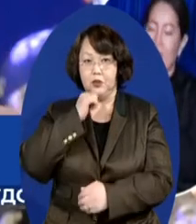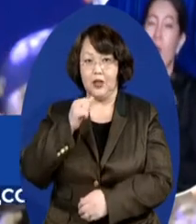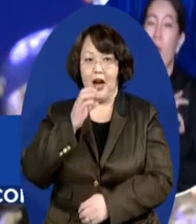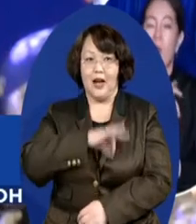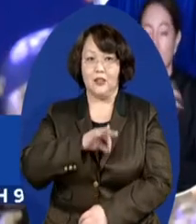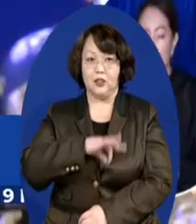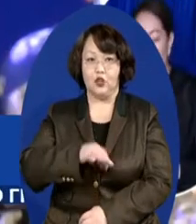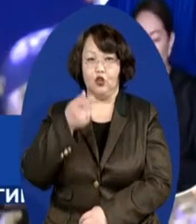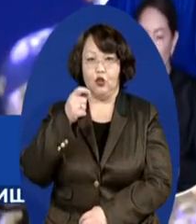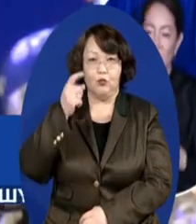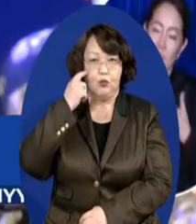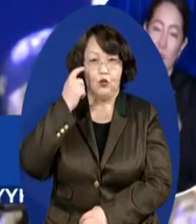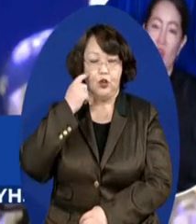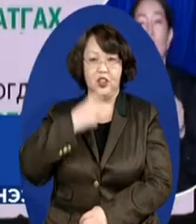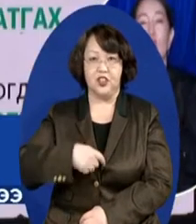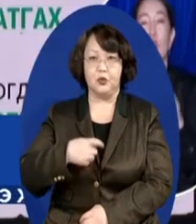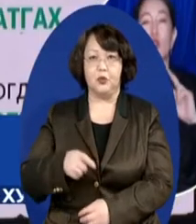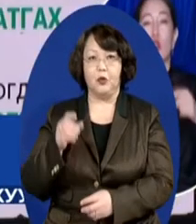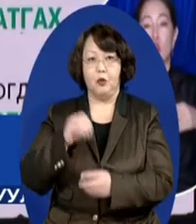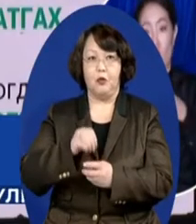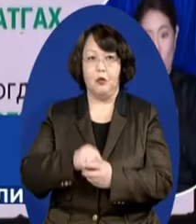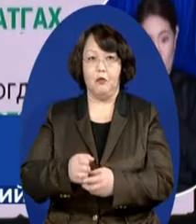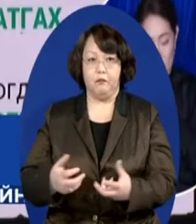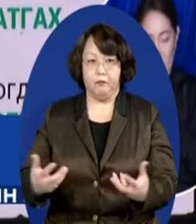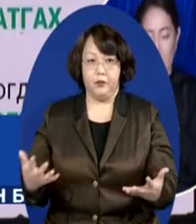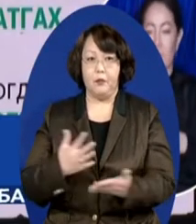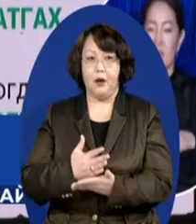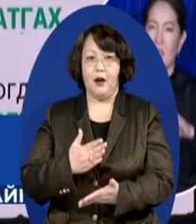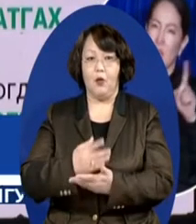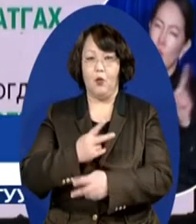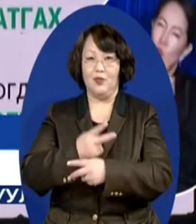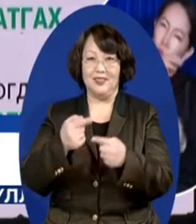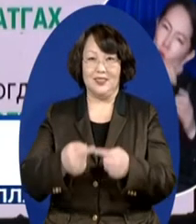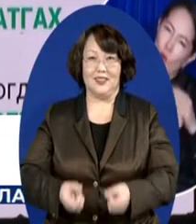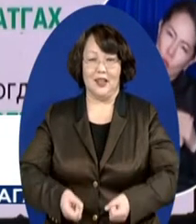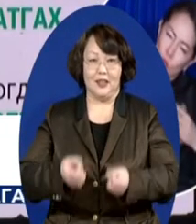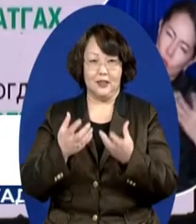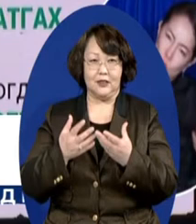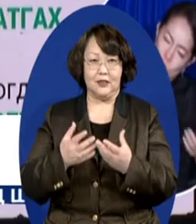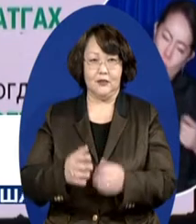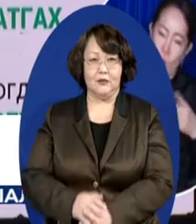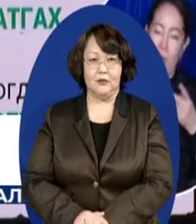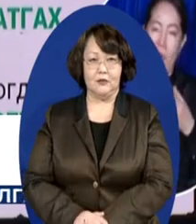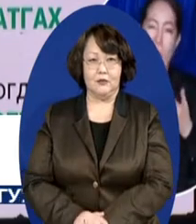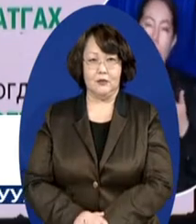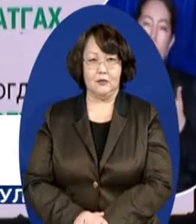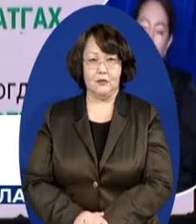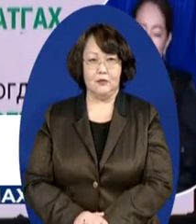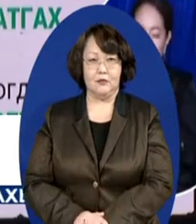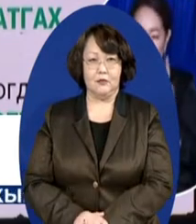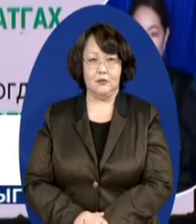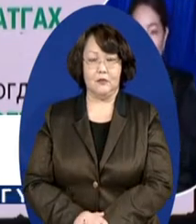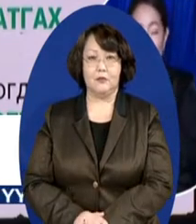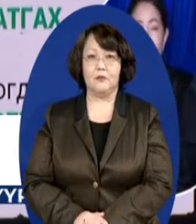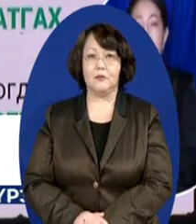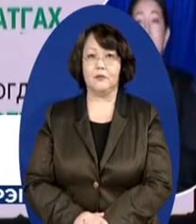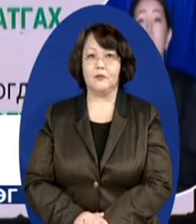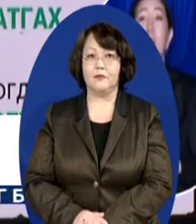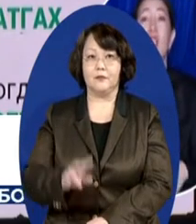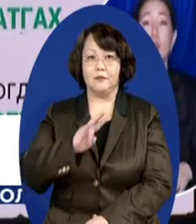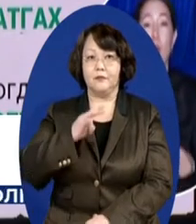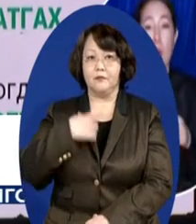ашиг хонжоо харж гишүүнээр илсэх явдал газар авчээ. Альва гемт хэрэг толбогдсон. Тэр дундаа авилга албан тушаалын гемт хэрэг толбогдсон намын